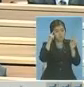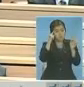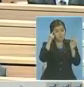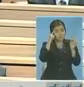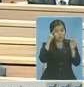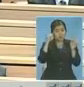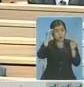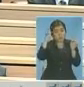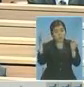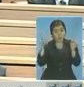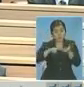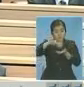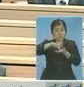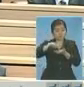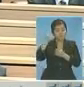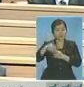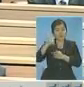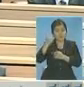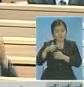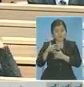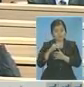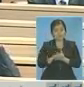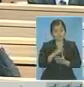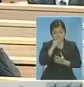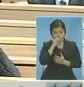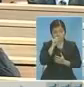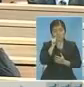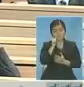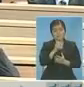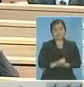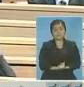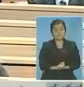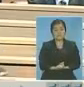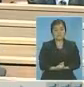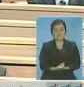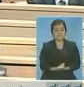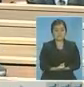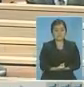ผมไม่มีหัวไม่มีสมองผมมายืนอยู่ตรงนี้ไม่ได้หรอกนะครับนำเรียนให้ท่านทราบครับขอบคุณครับ